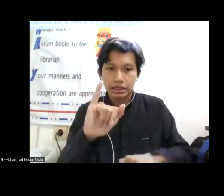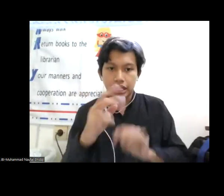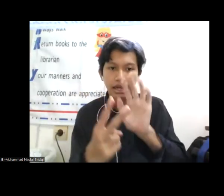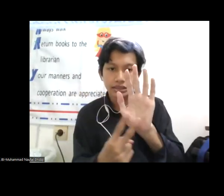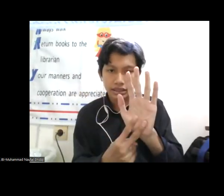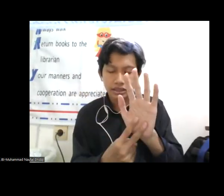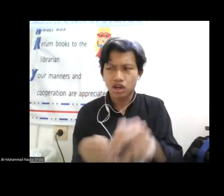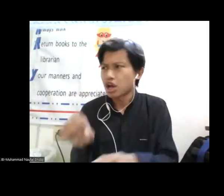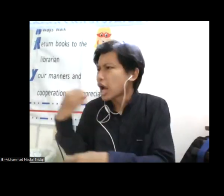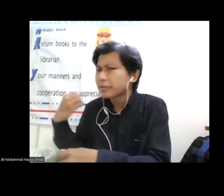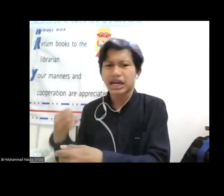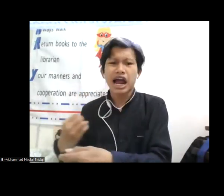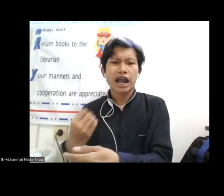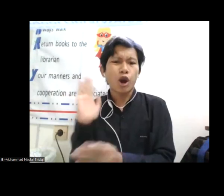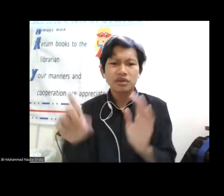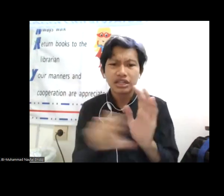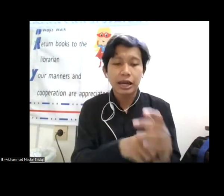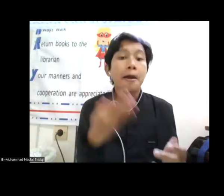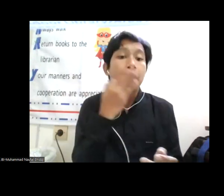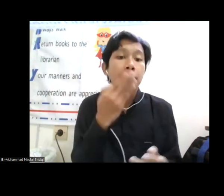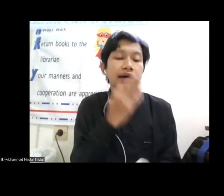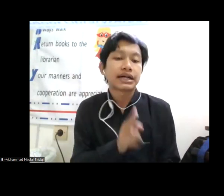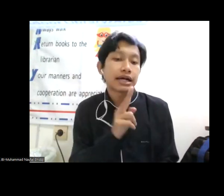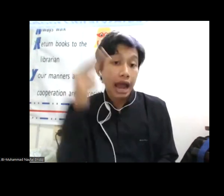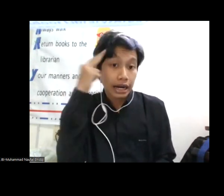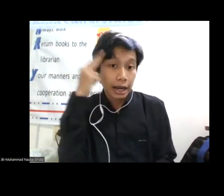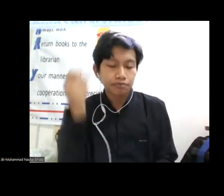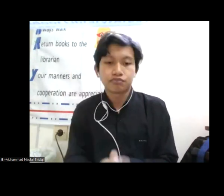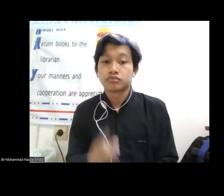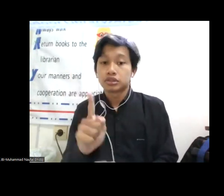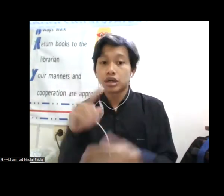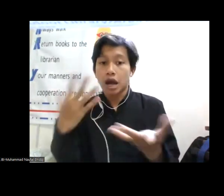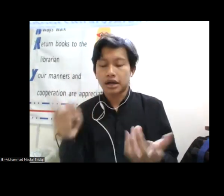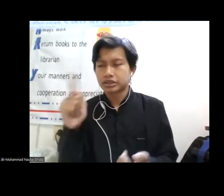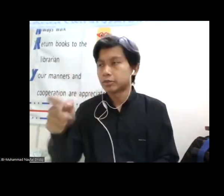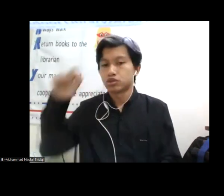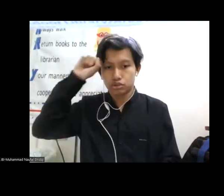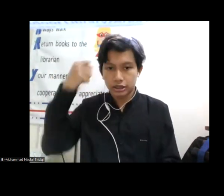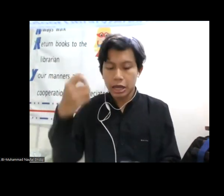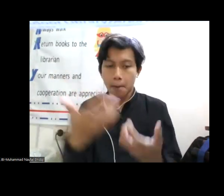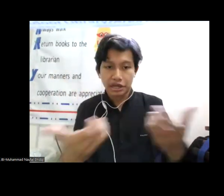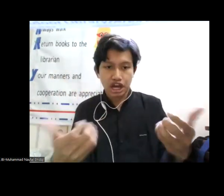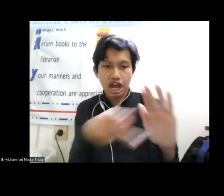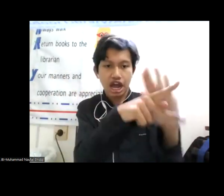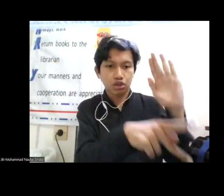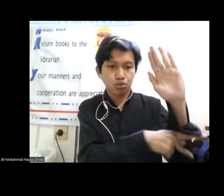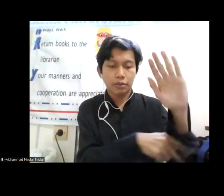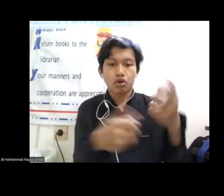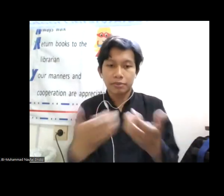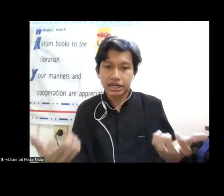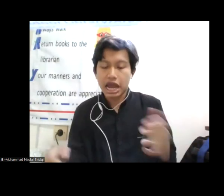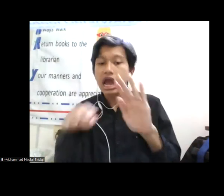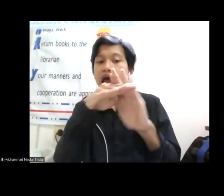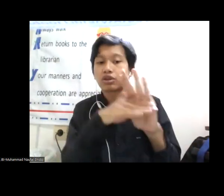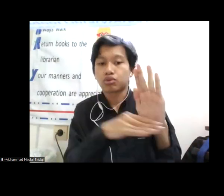ketika submit jurnal di luar gitu ya untuk nambah kredit point gitu ya mungkin saya tapi ketika nulis skripsi sama